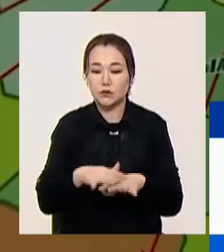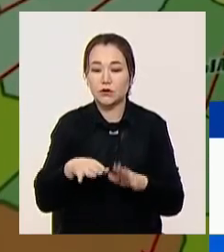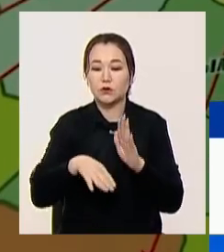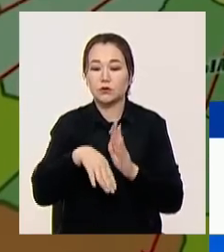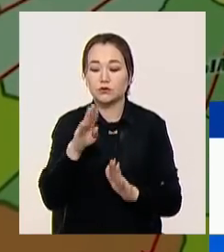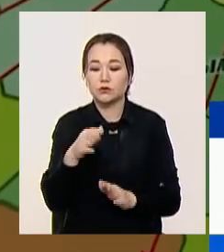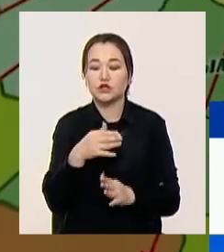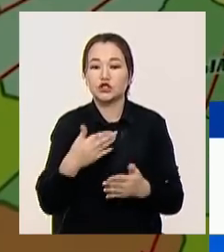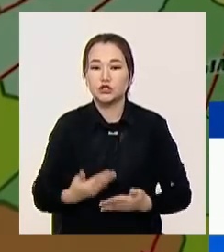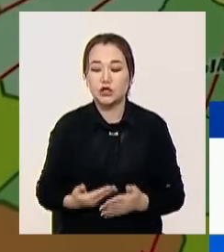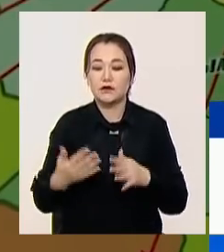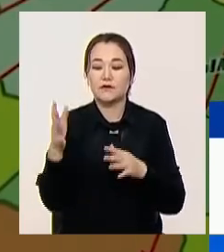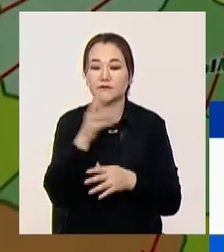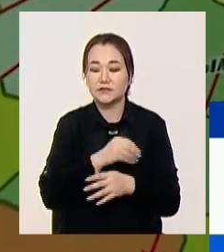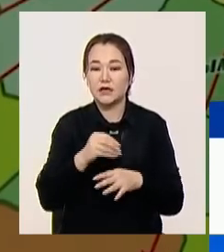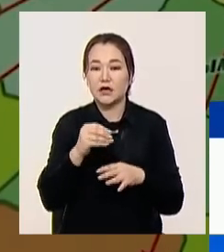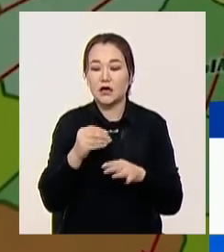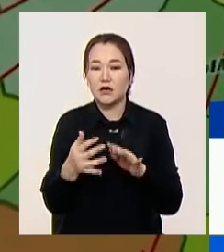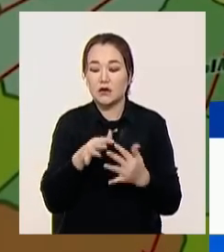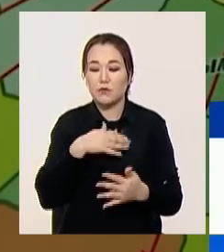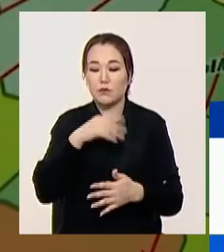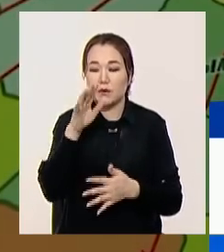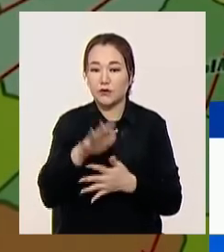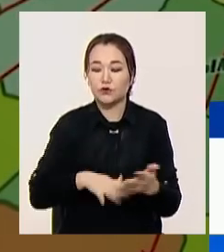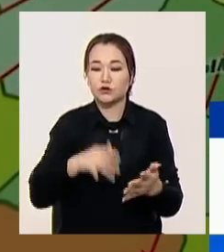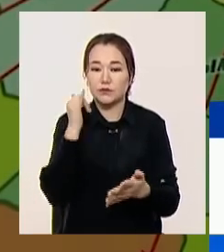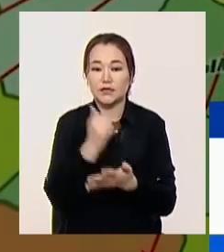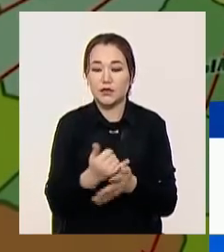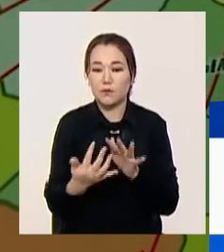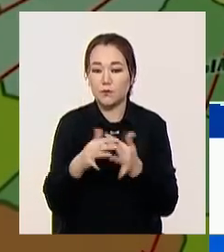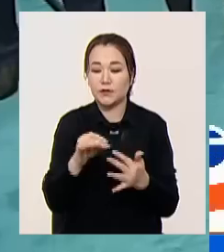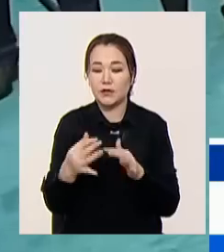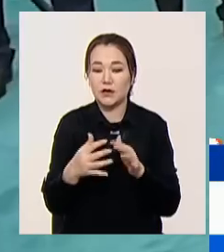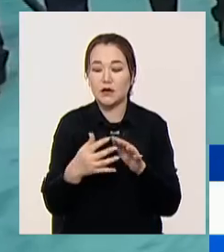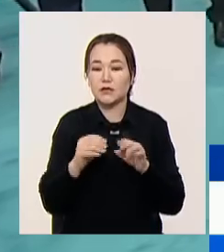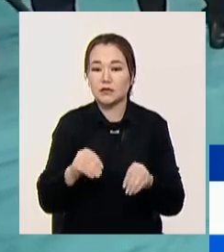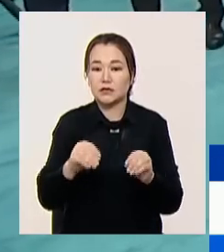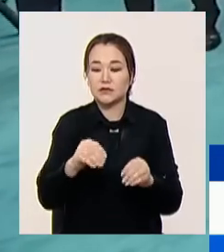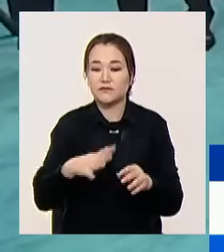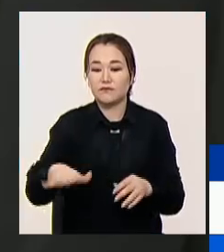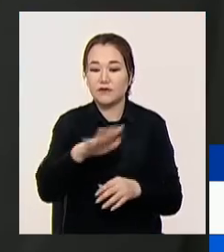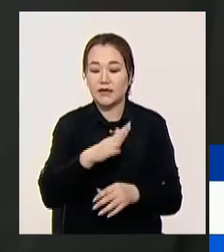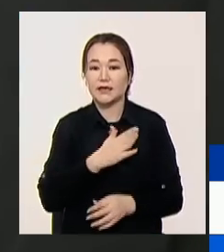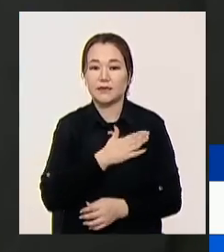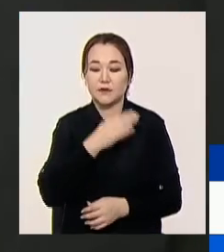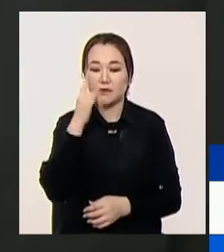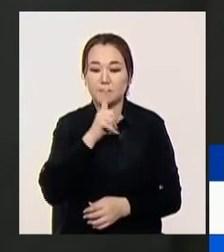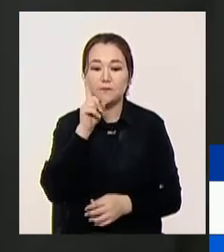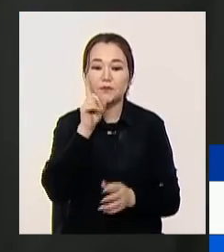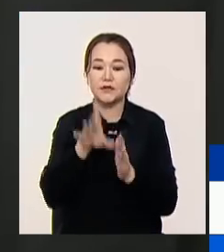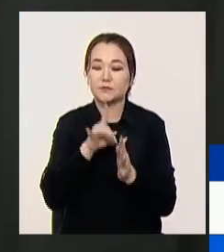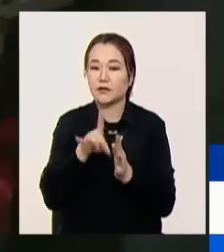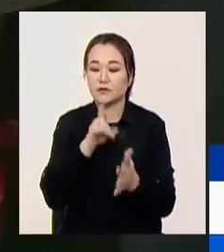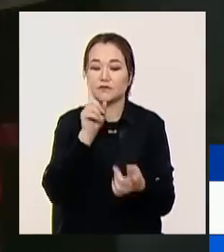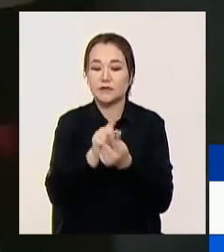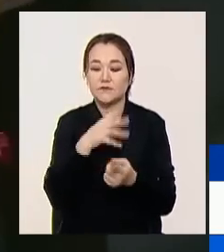жителей. Жители сел верят нам. Мы продолжим ради будущего наших сел и аграрной сферы. Под гимн Казахстана вместе с молодыми избирателями